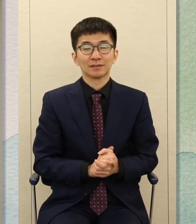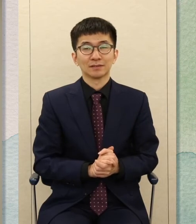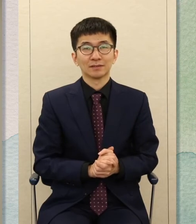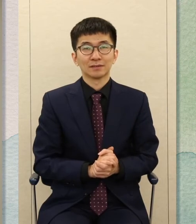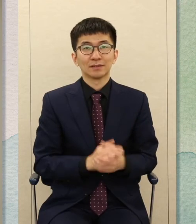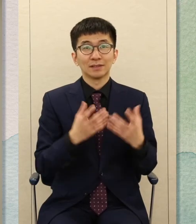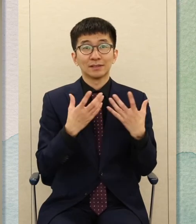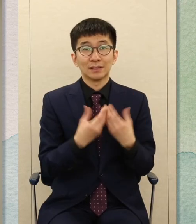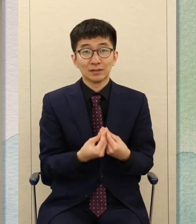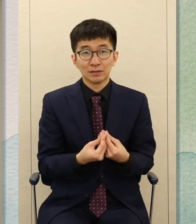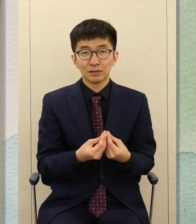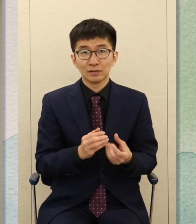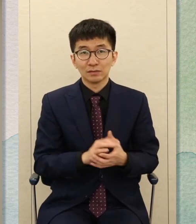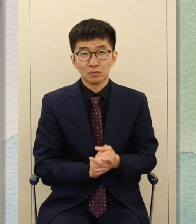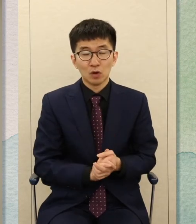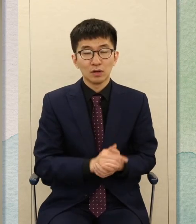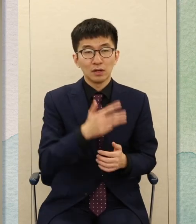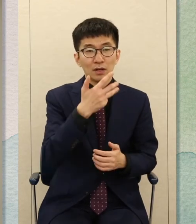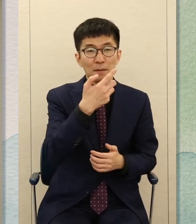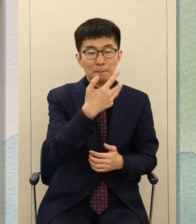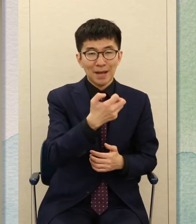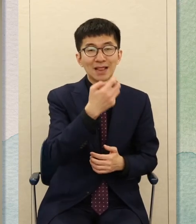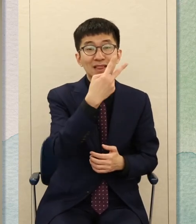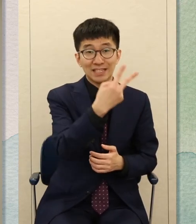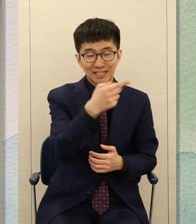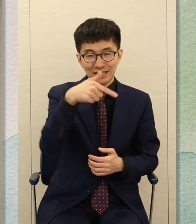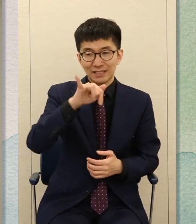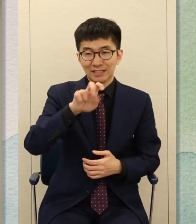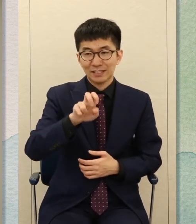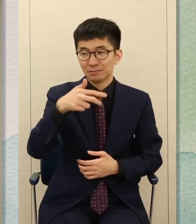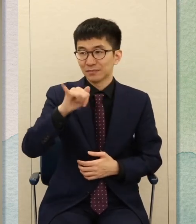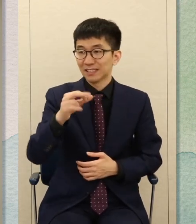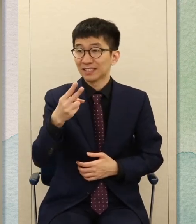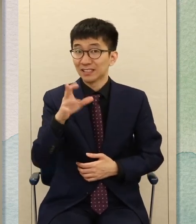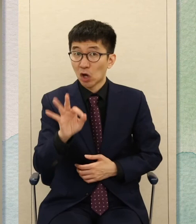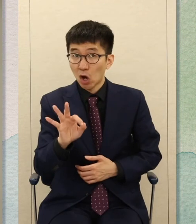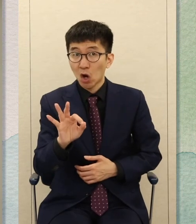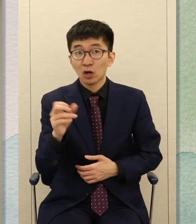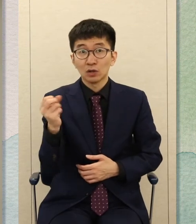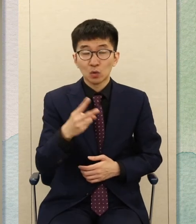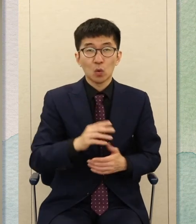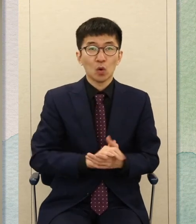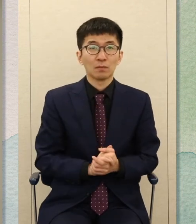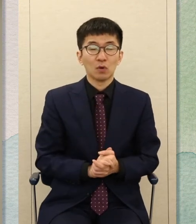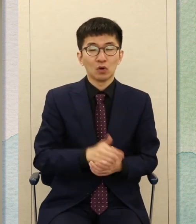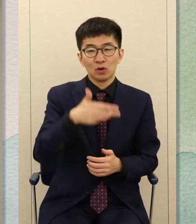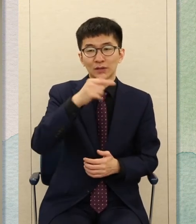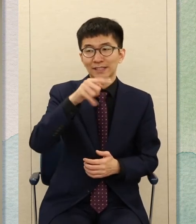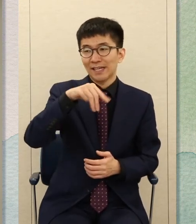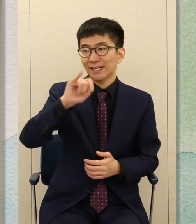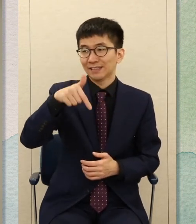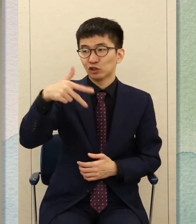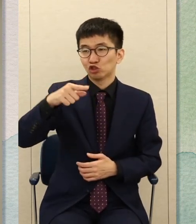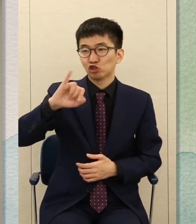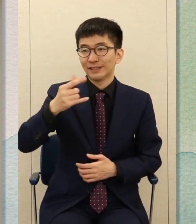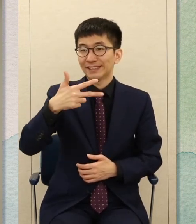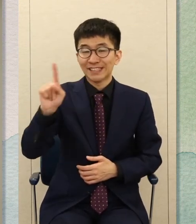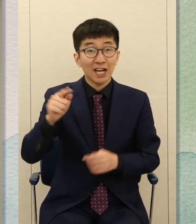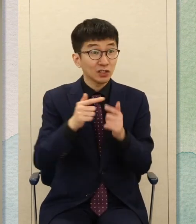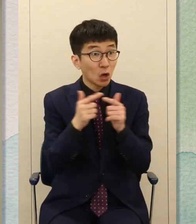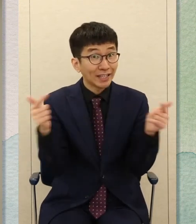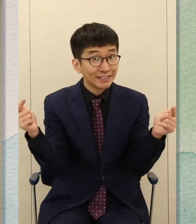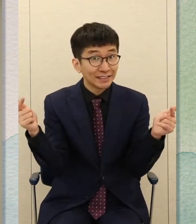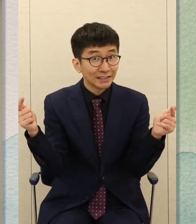뭐 가령 82년생 김지영도 괜찮은 것 같고요. 예, 그 전에 한강의 채식주의자 같은 작품들, 예, 이런